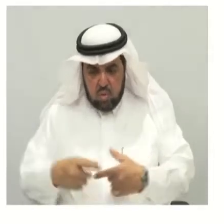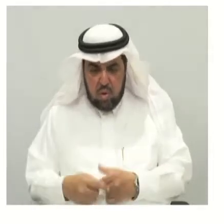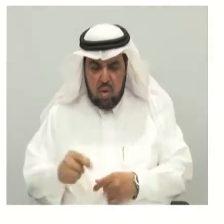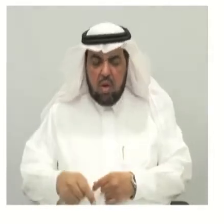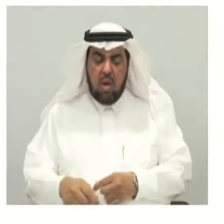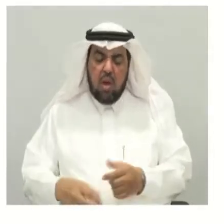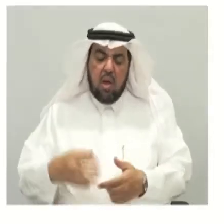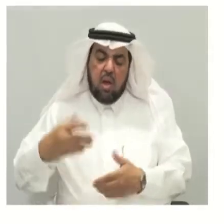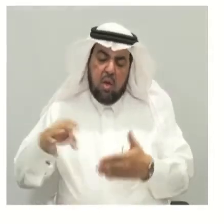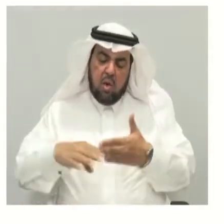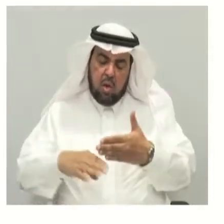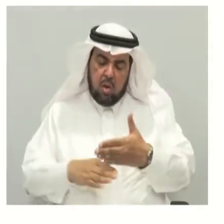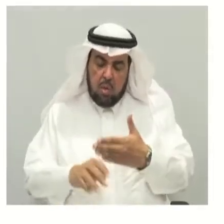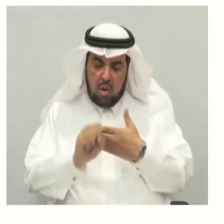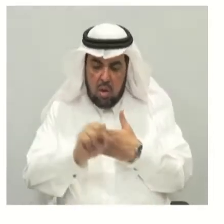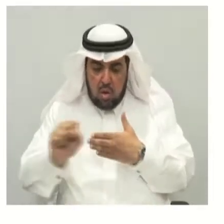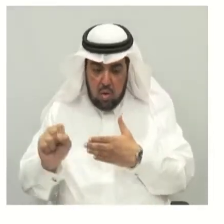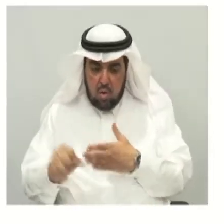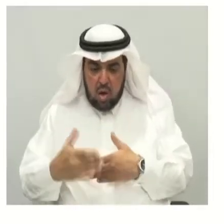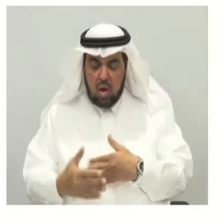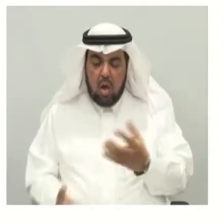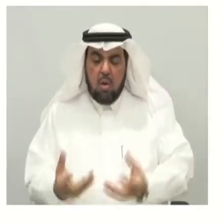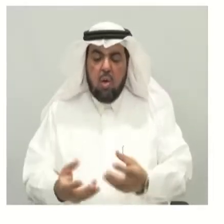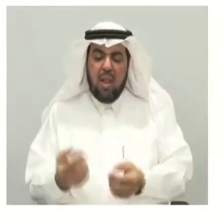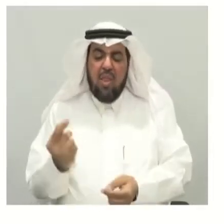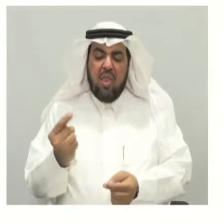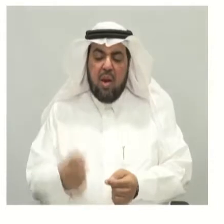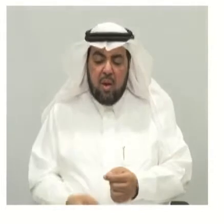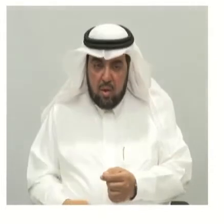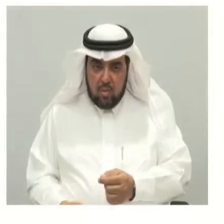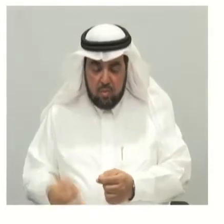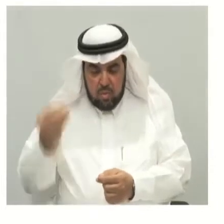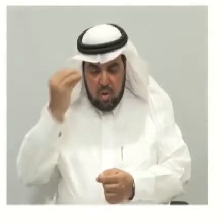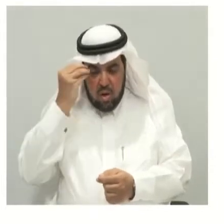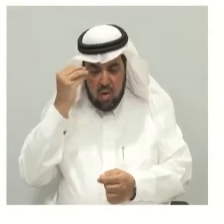إذا رتبت عناصره حسب الكتلة الذرية؟ نحن نعرف